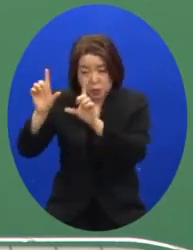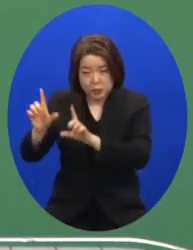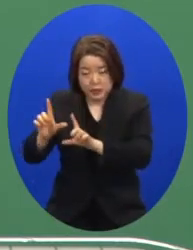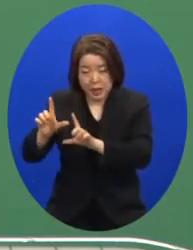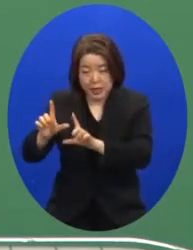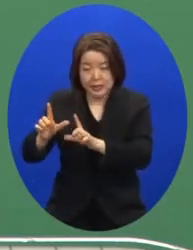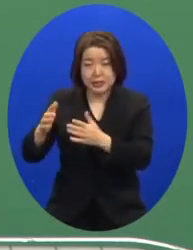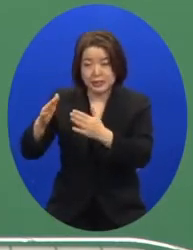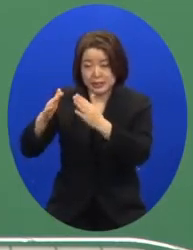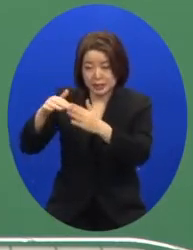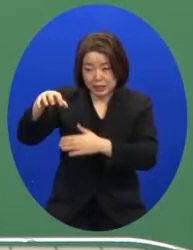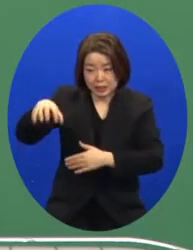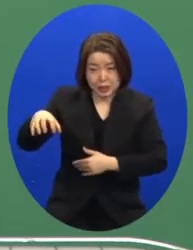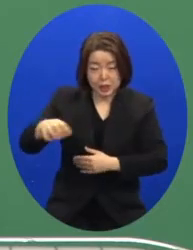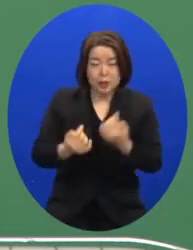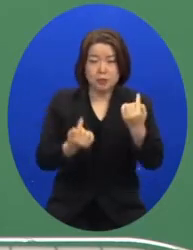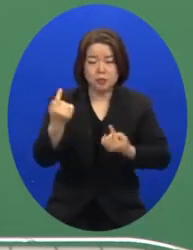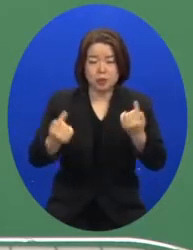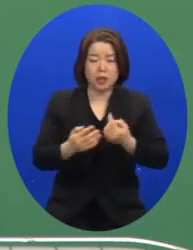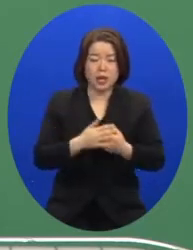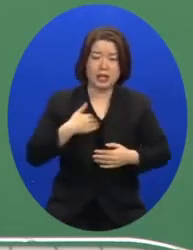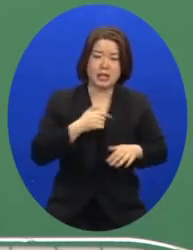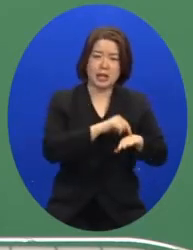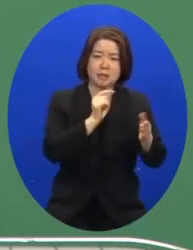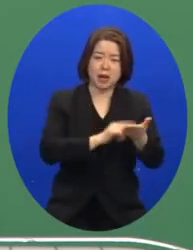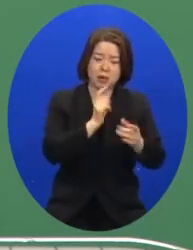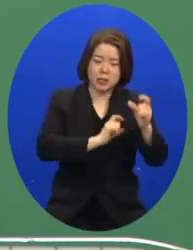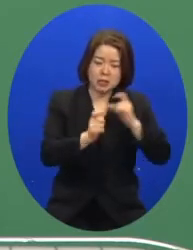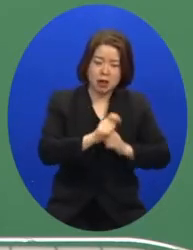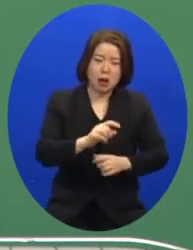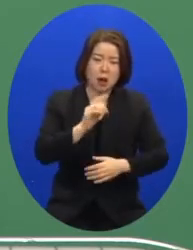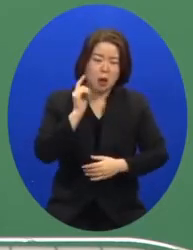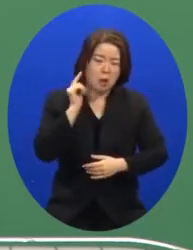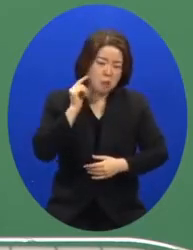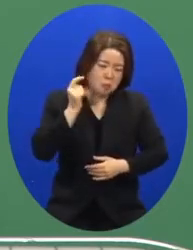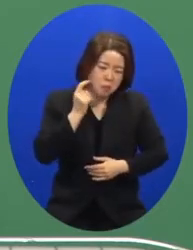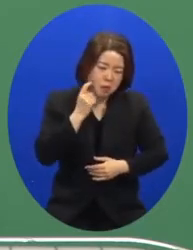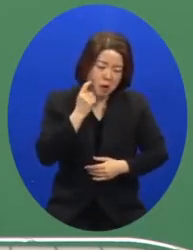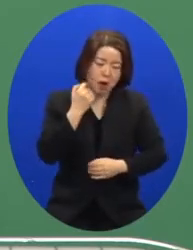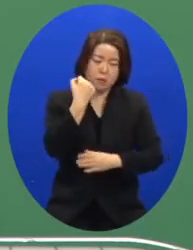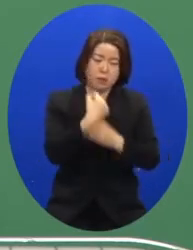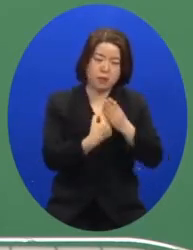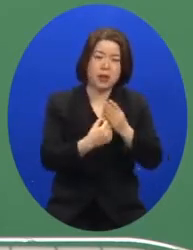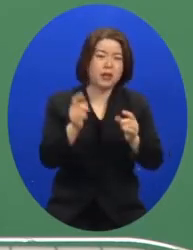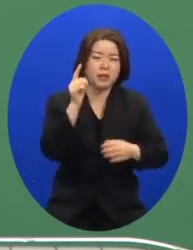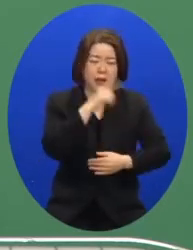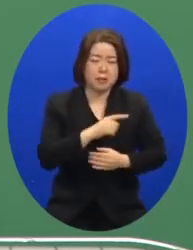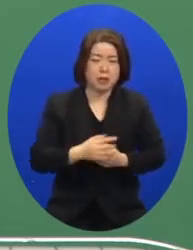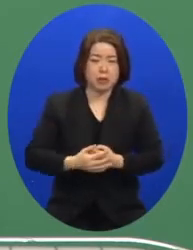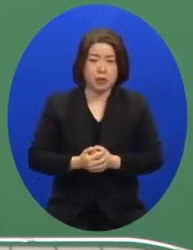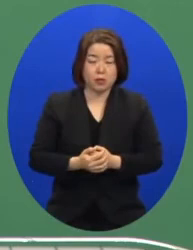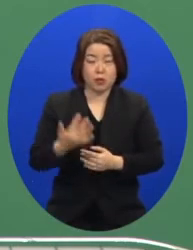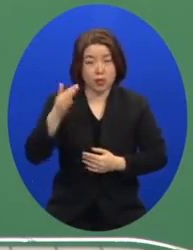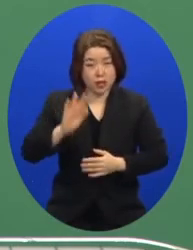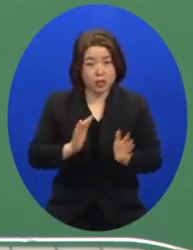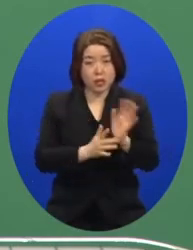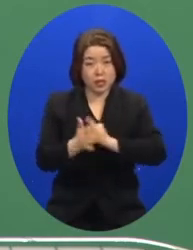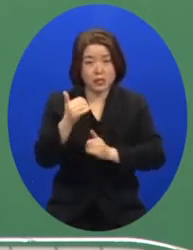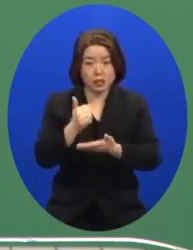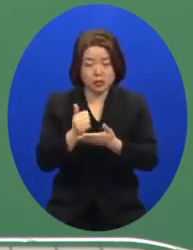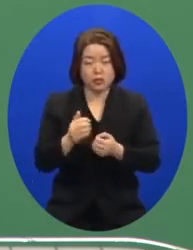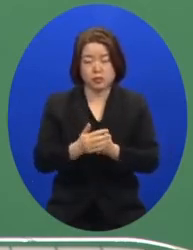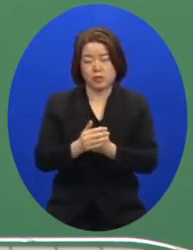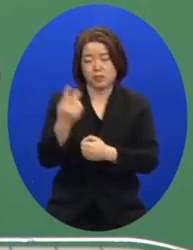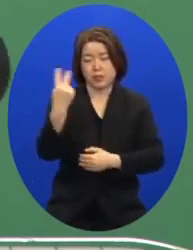훨씬 더럽고 거짓되고 부패 되어져 있습니다 그런데 예수님께서 2천 년